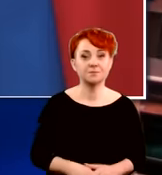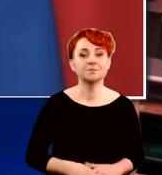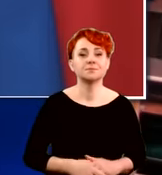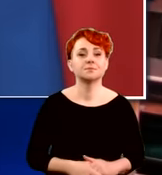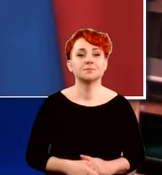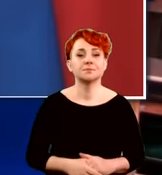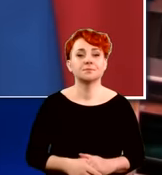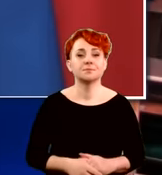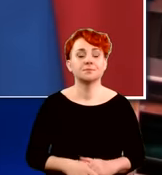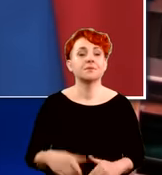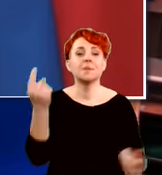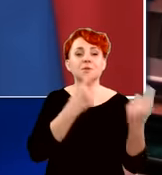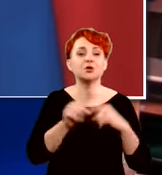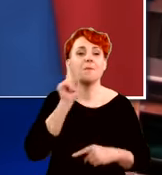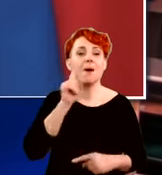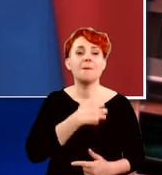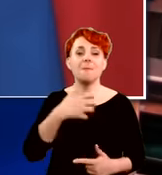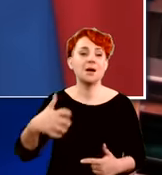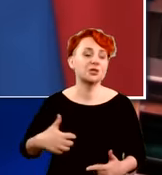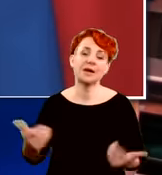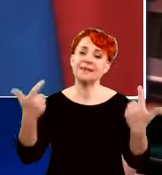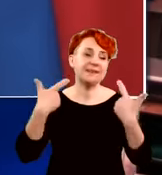Myślę, że pan marszałek nie chciał wywoływać